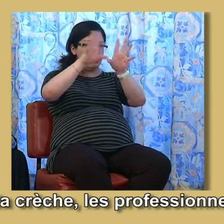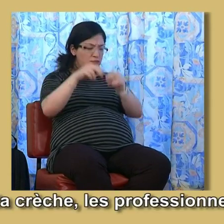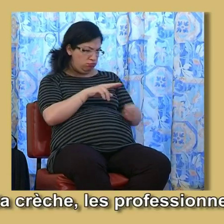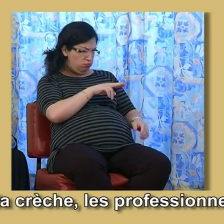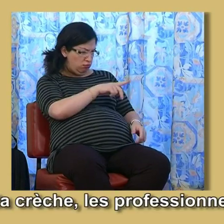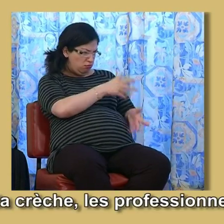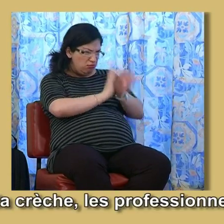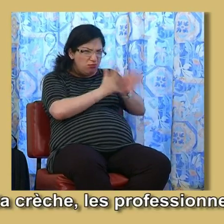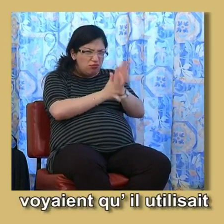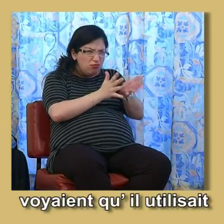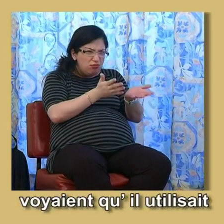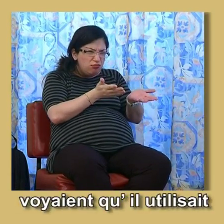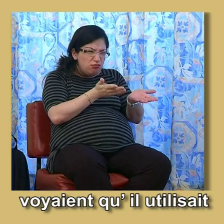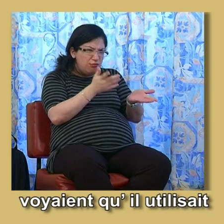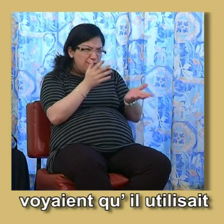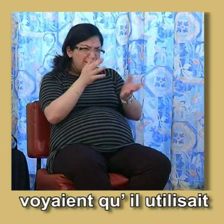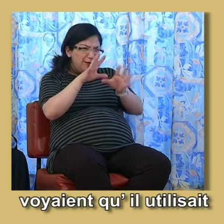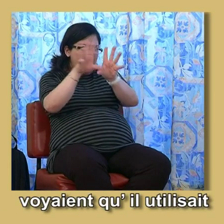allant à la crèche,